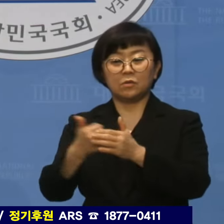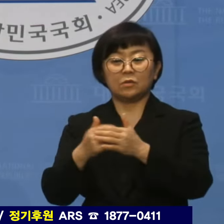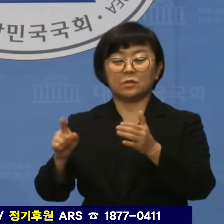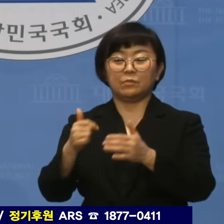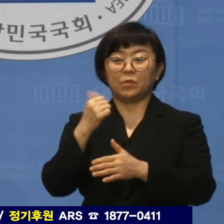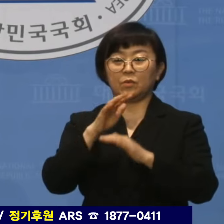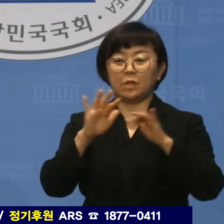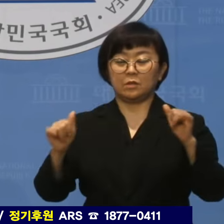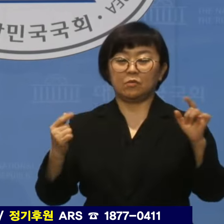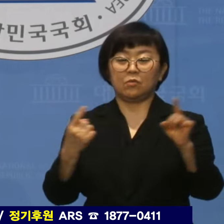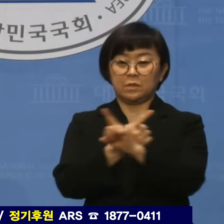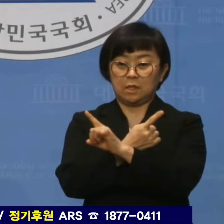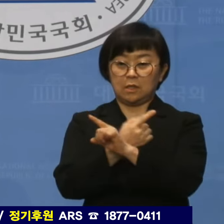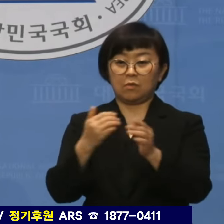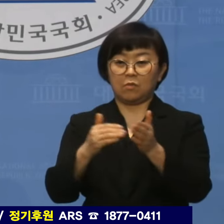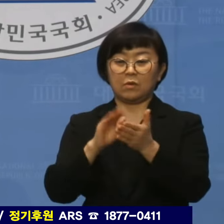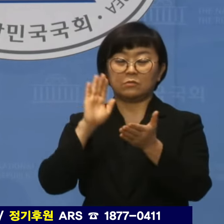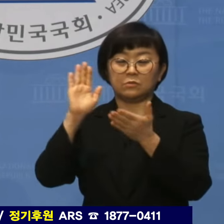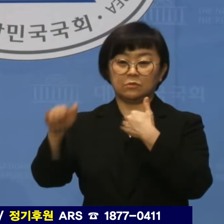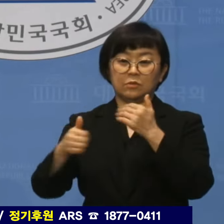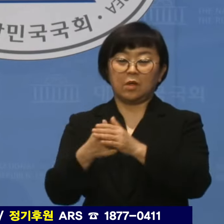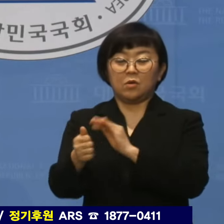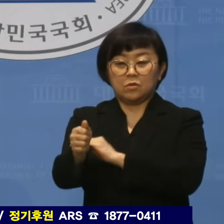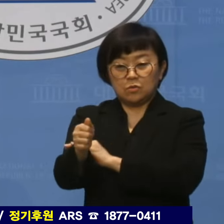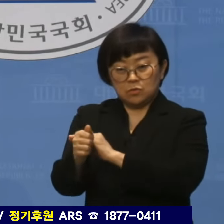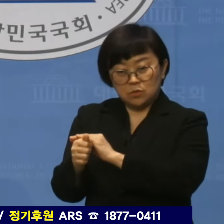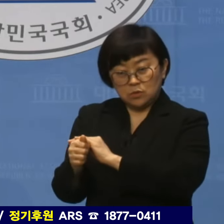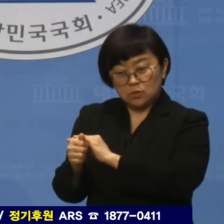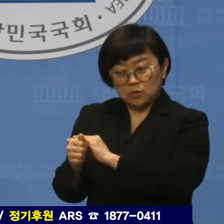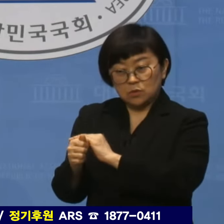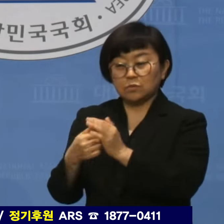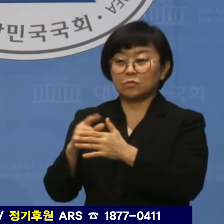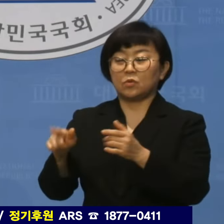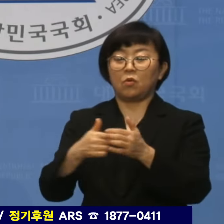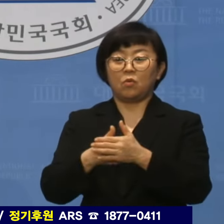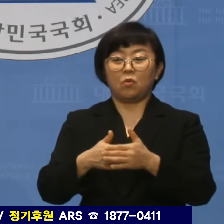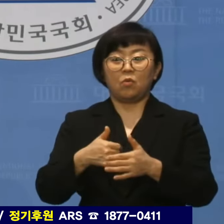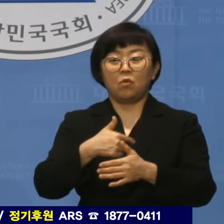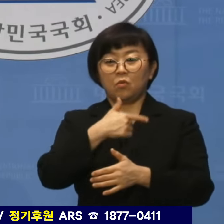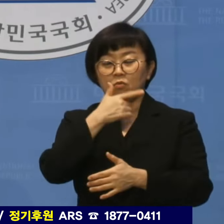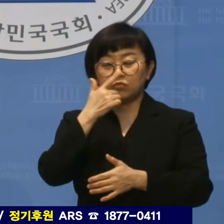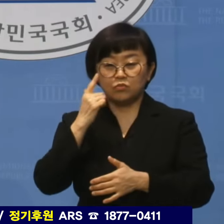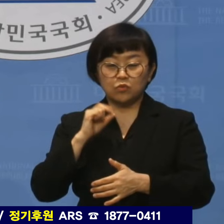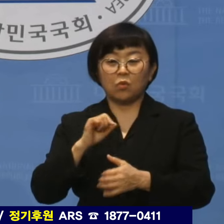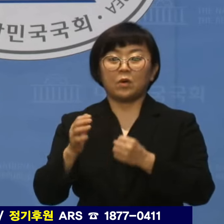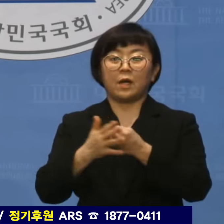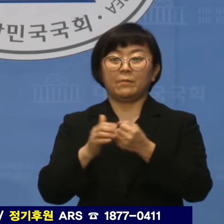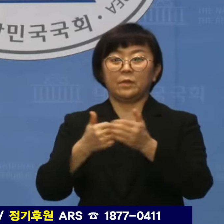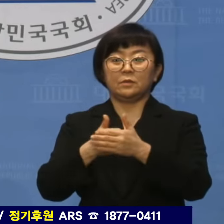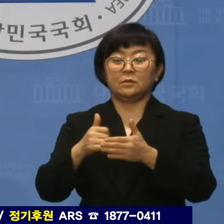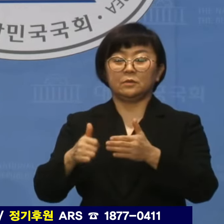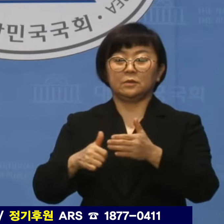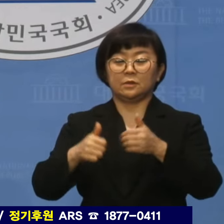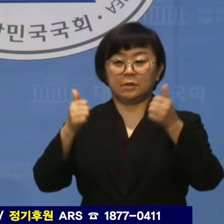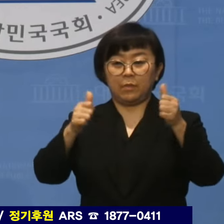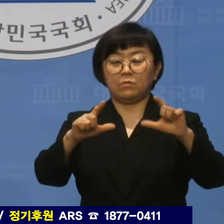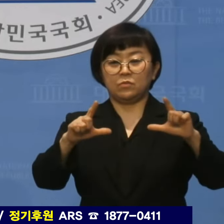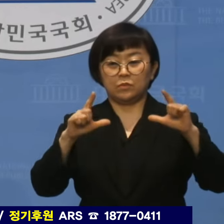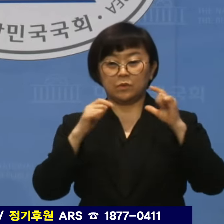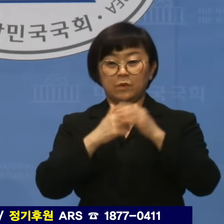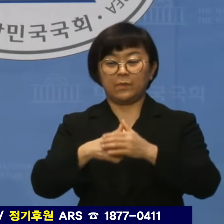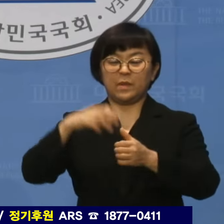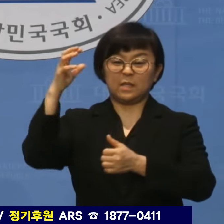들어 변호사들을 교체했고 이후 소극적이고 부실한 변론으로 심지어